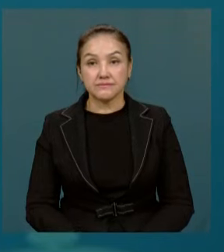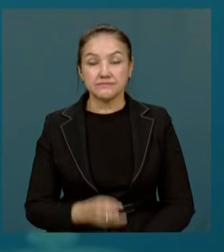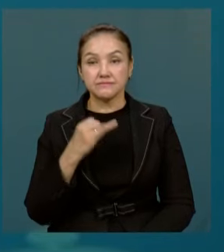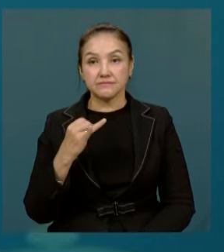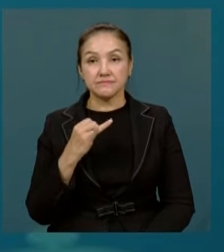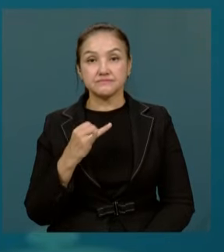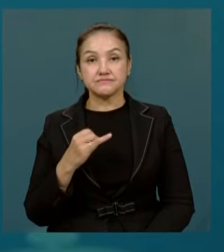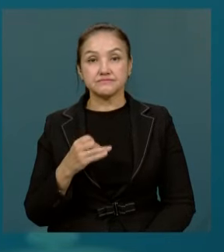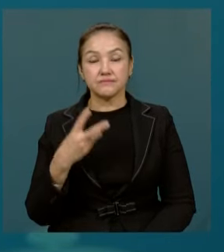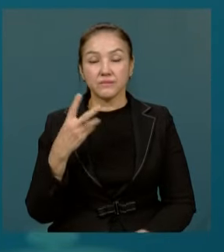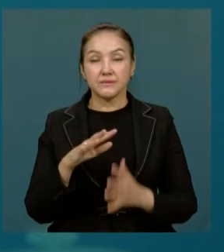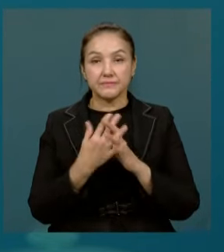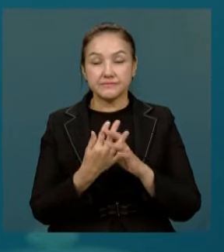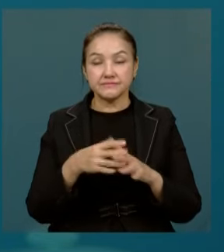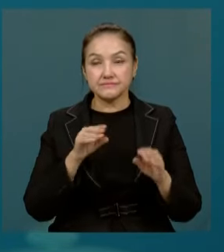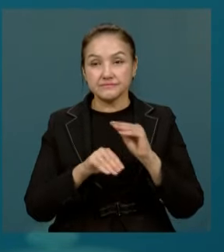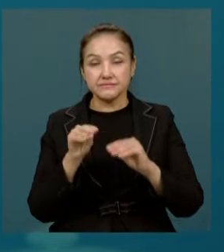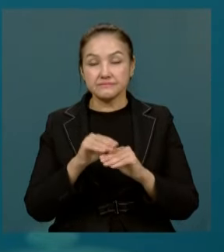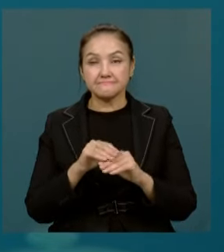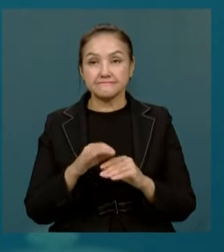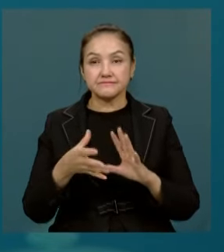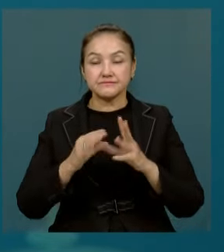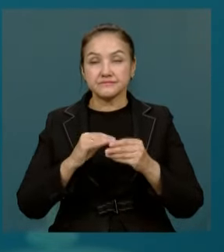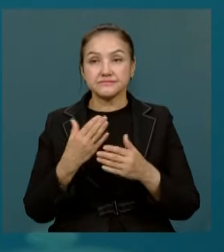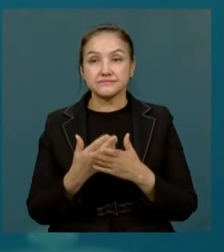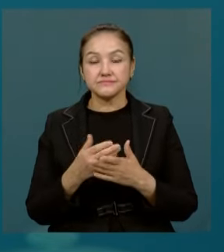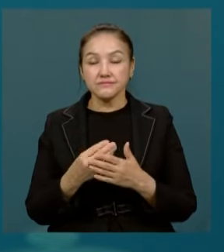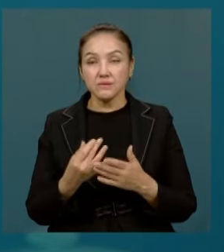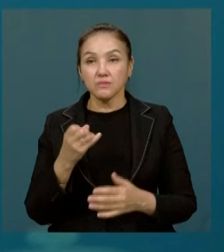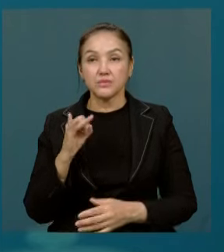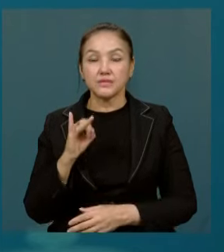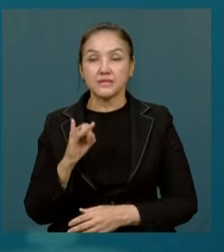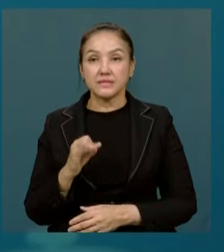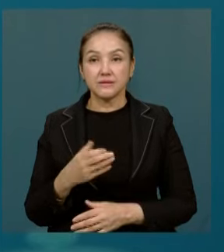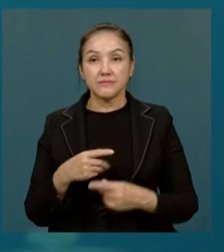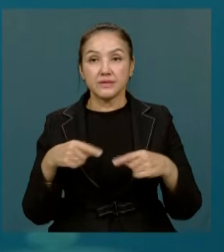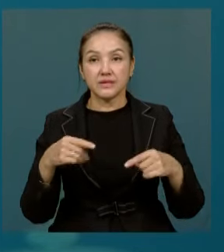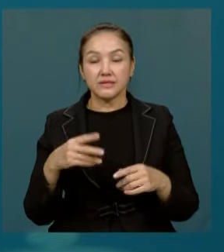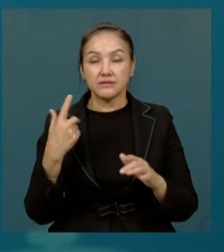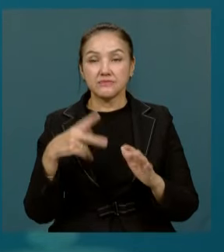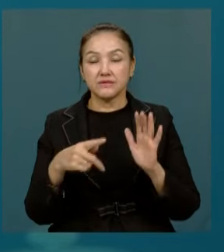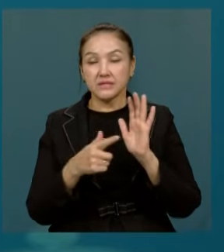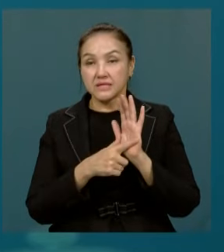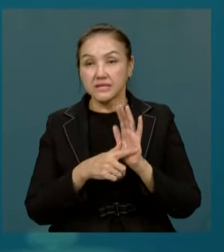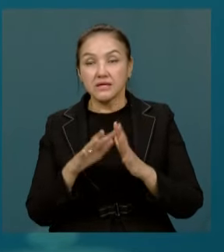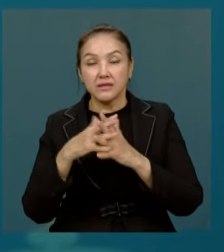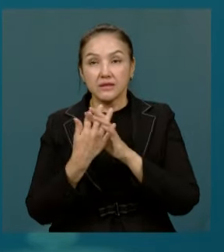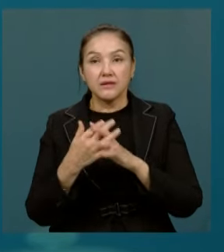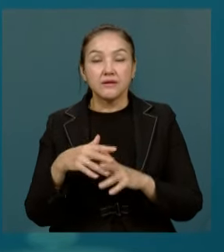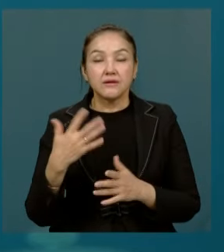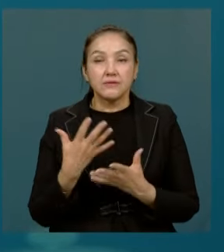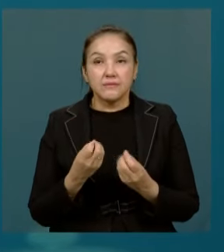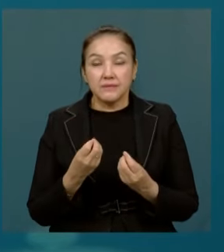А в двух сёлах устанавливаются комплексно блочные модули а в остальных вот двадцати сёлах из - двадцати